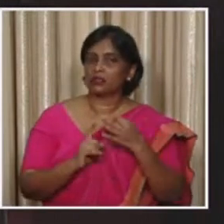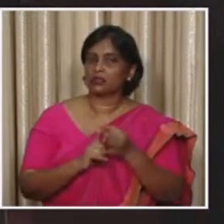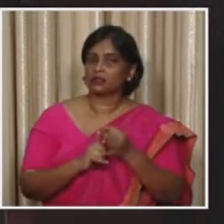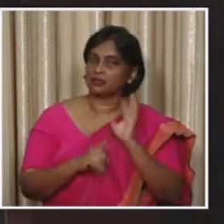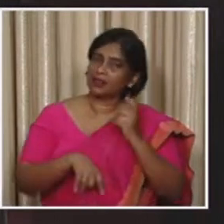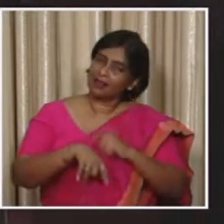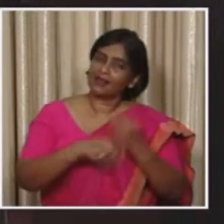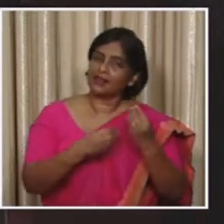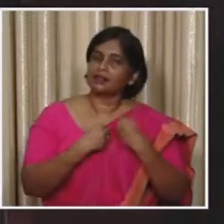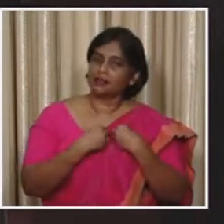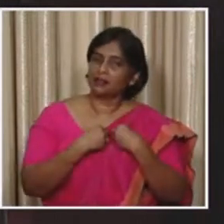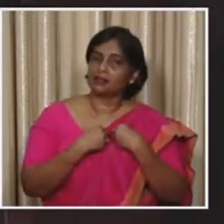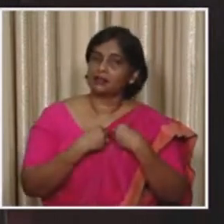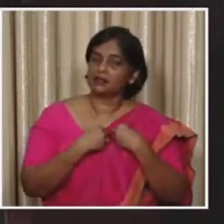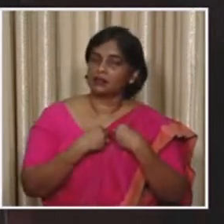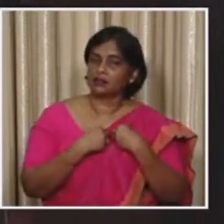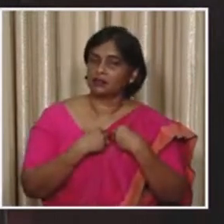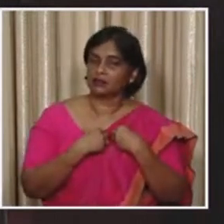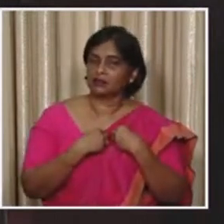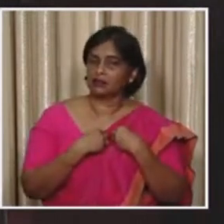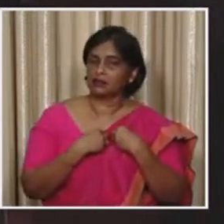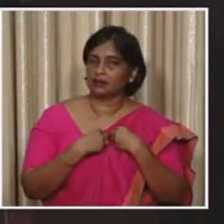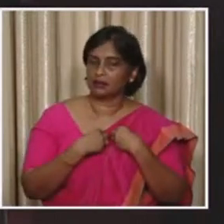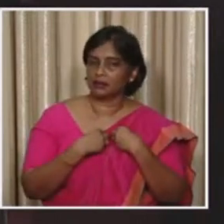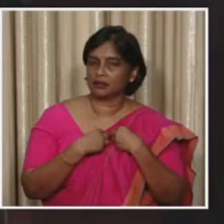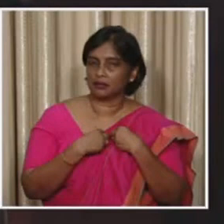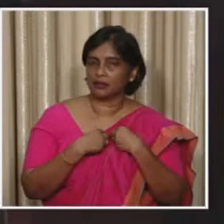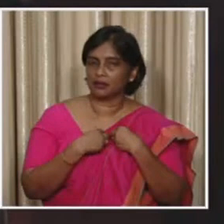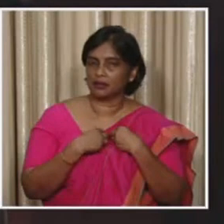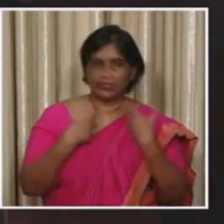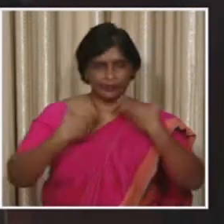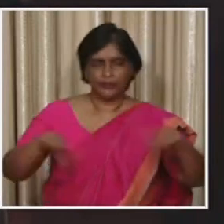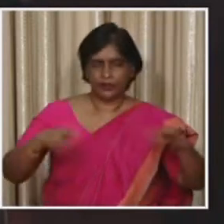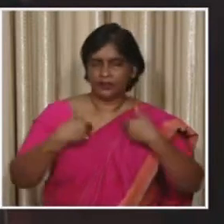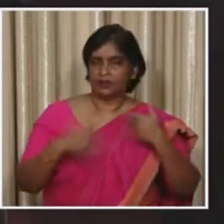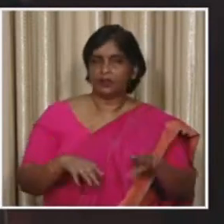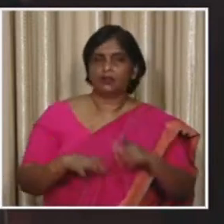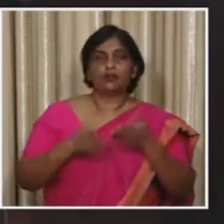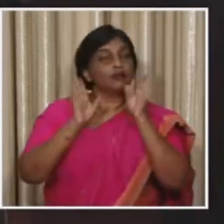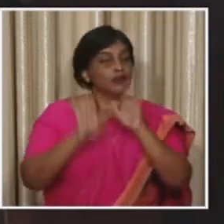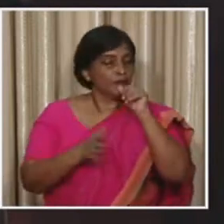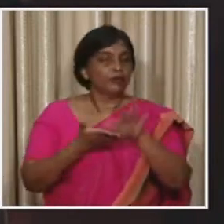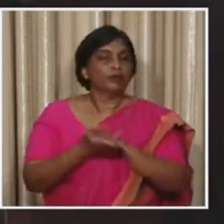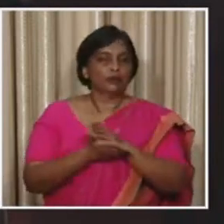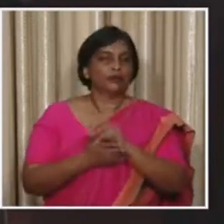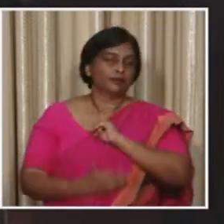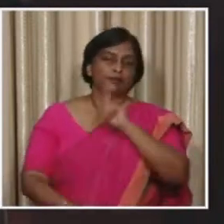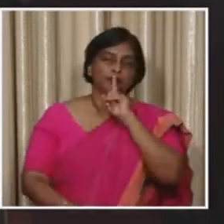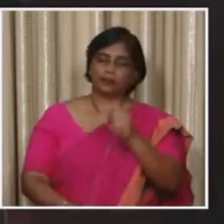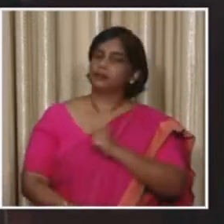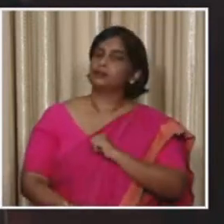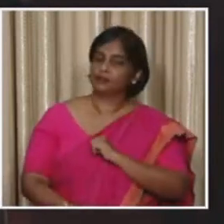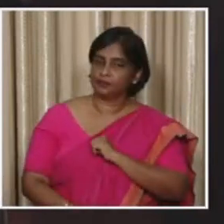පොඩ්ඩ මට අවස්ථාව දෙන්න. ඔබතුමාට අවස්ථාව දෙන්න. පැහැදිලිවම මම අවසන් කරනවා. පැහැදිලිවම මම එක දෙයක් කියන්න